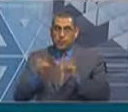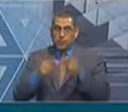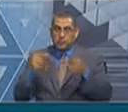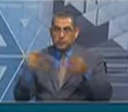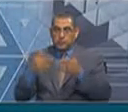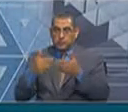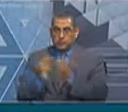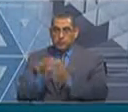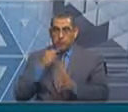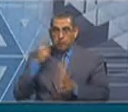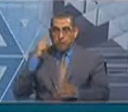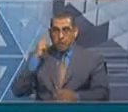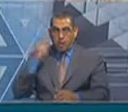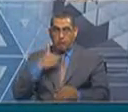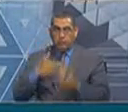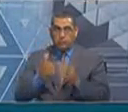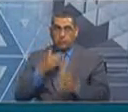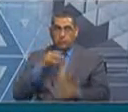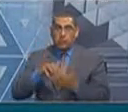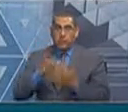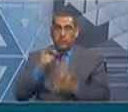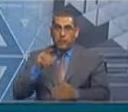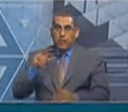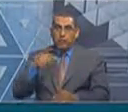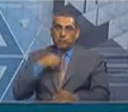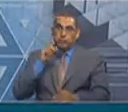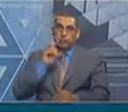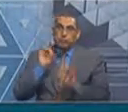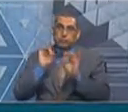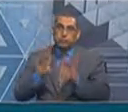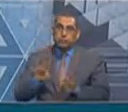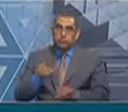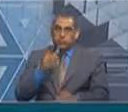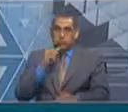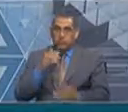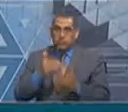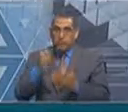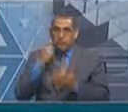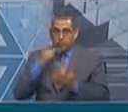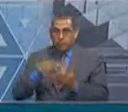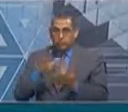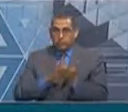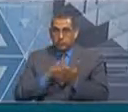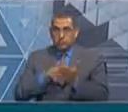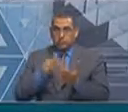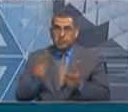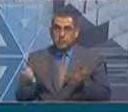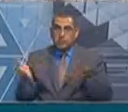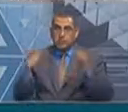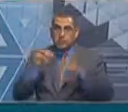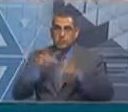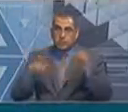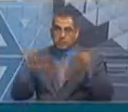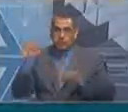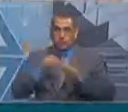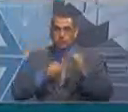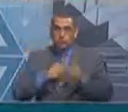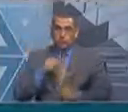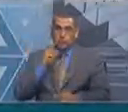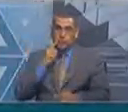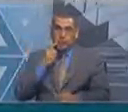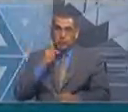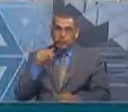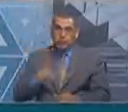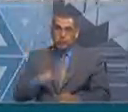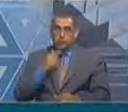الحليف المقرب من المعارضة سفيتلانا تيخانوفسكايا حذر من مرحلة جديدة من تصعيد العنف ضد المتظاهرين السلميين.